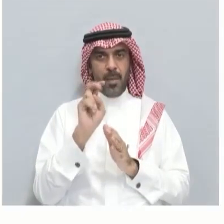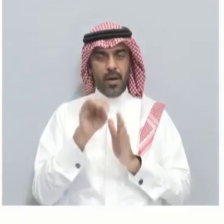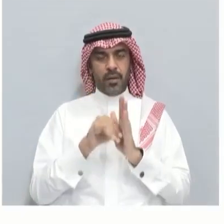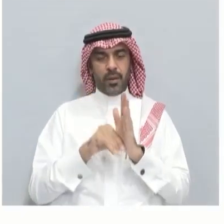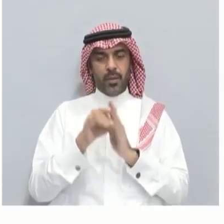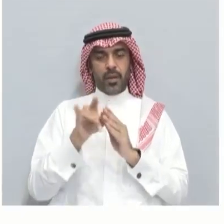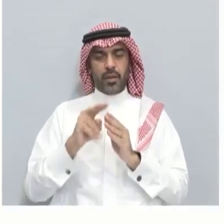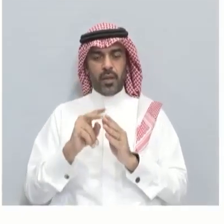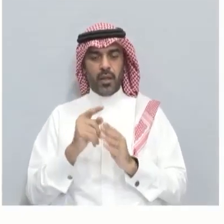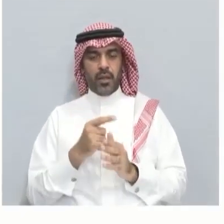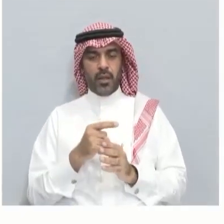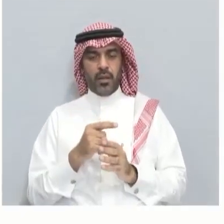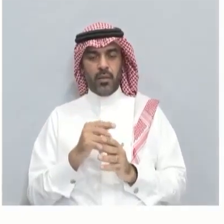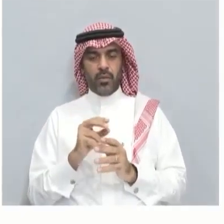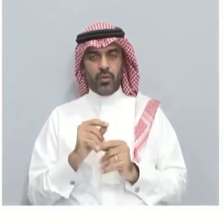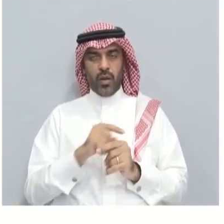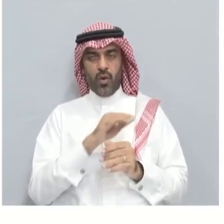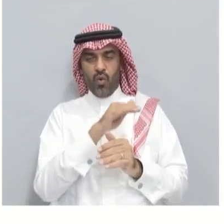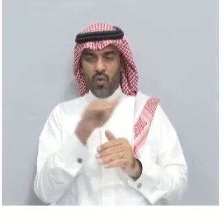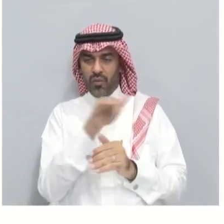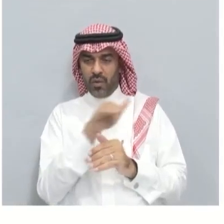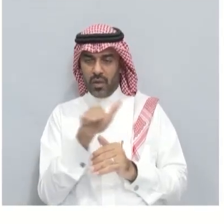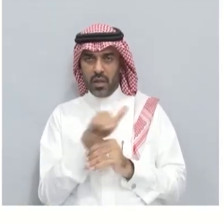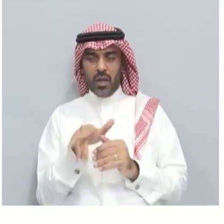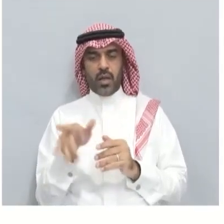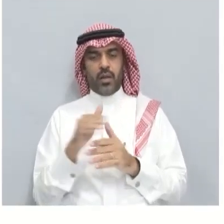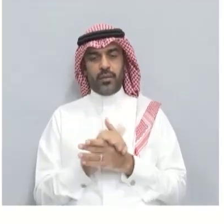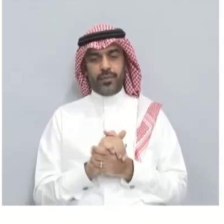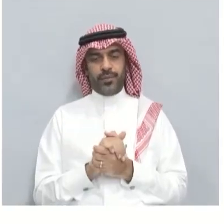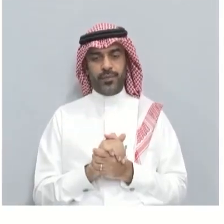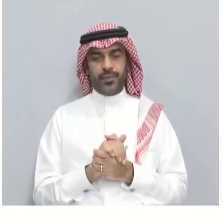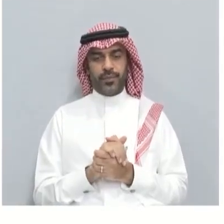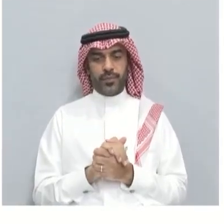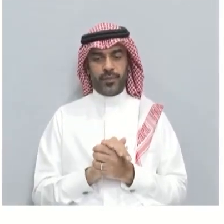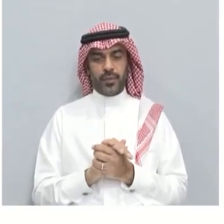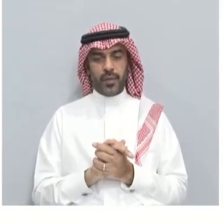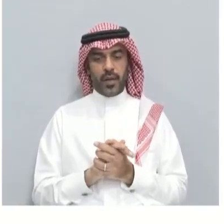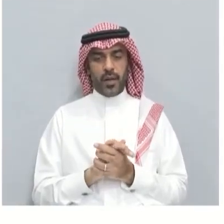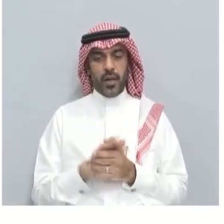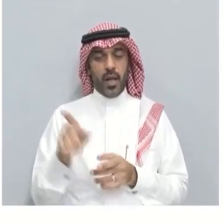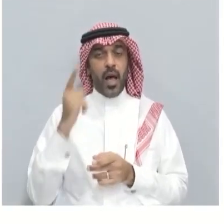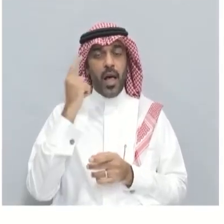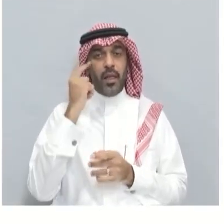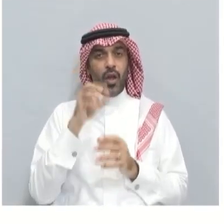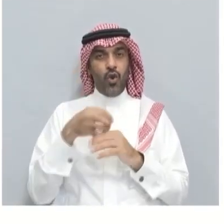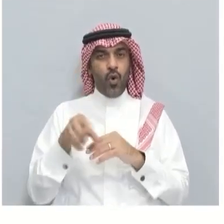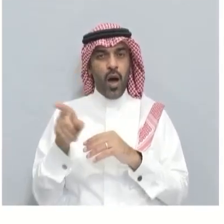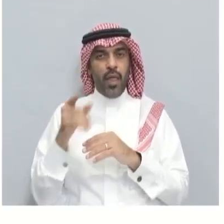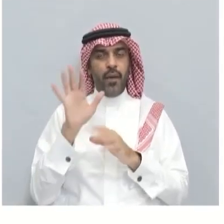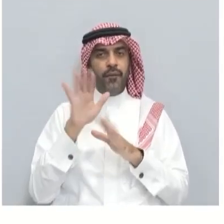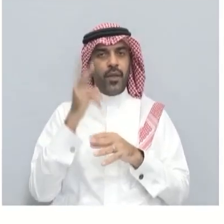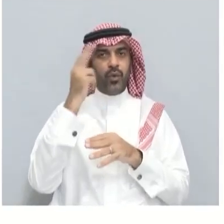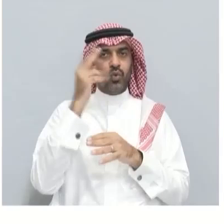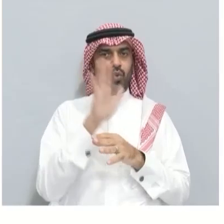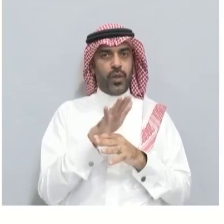كذلك ايضا صفائح ماذا تباعيه في المملكه العربيه السعوديه على طول ساحل البحر الاحمر اغلب البراكين